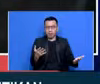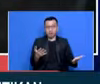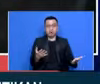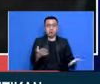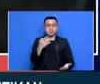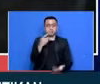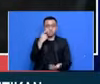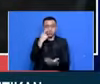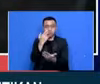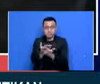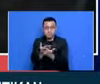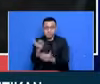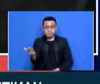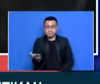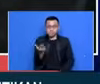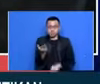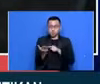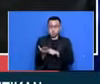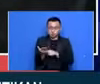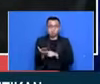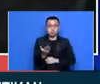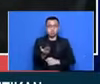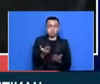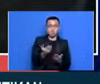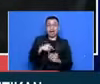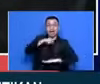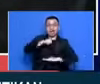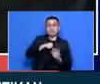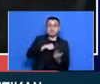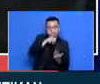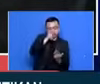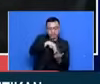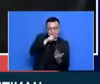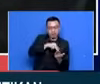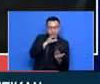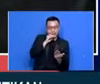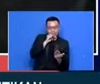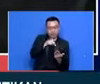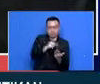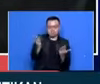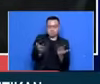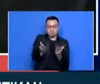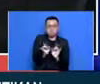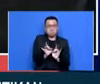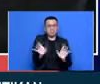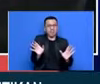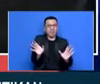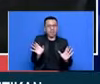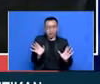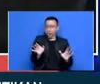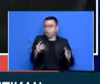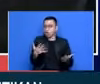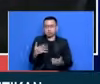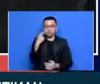dan putusan antara dakwaan dan bunyi putusan antara bukti CIC TV yang tidak dijadikan